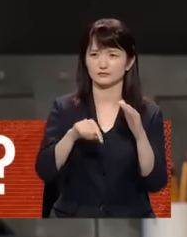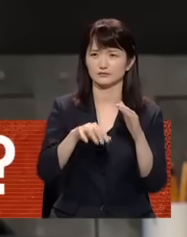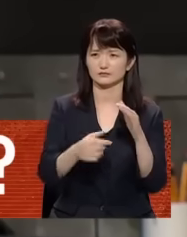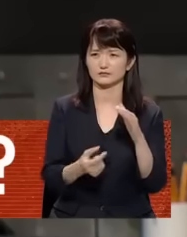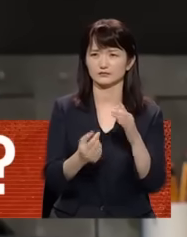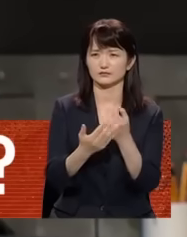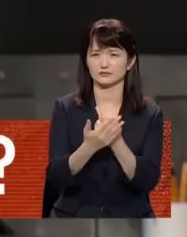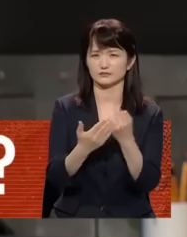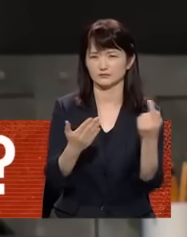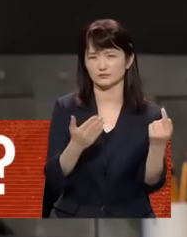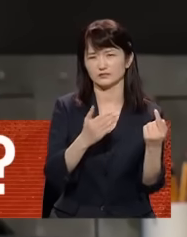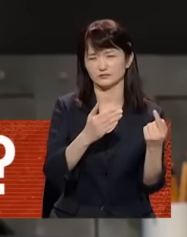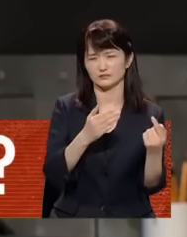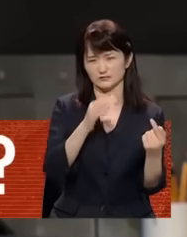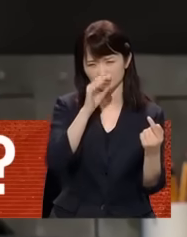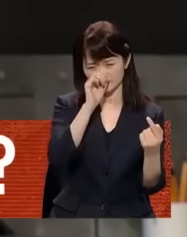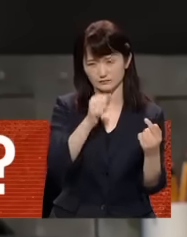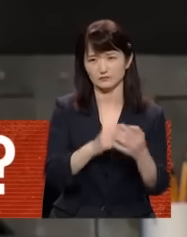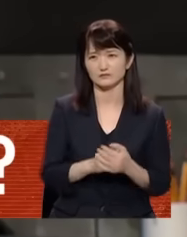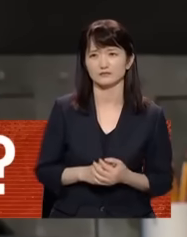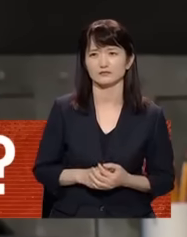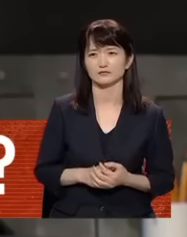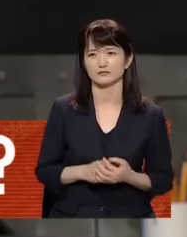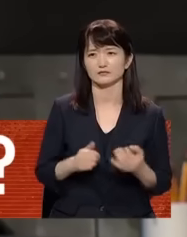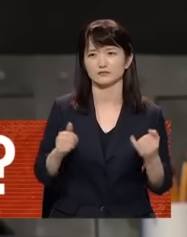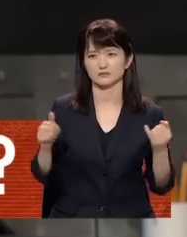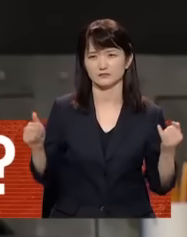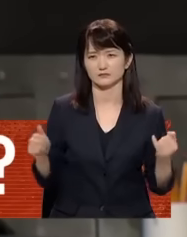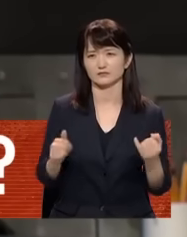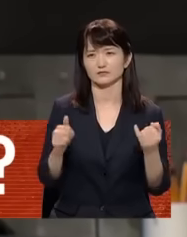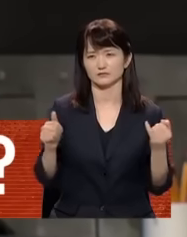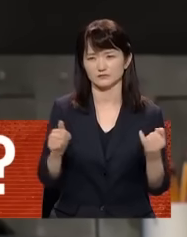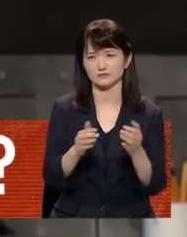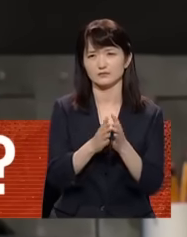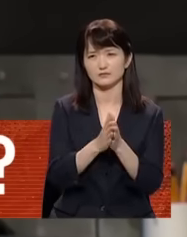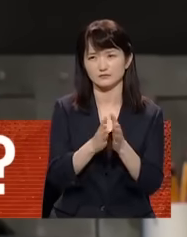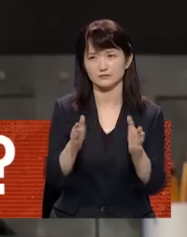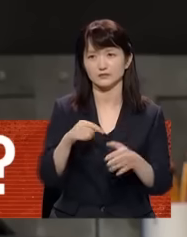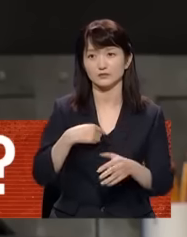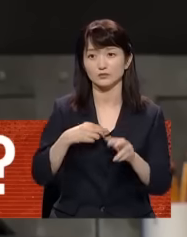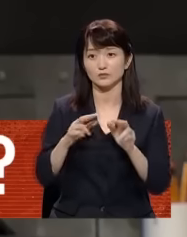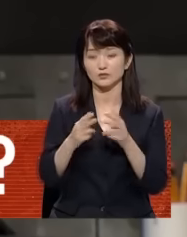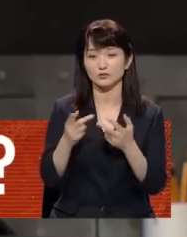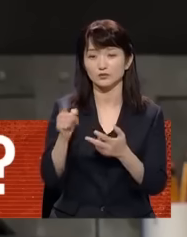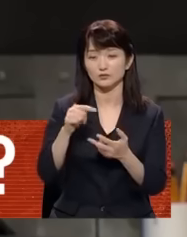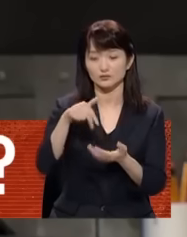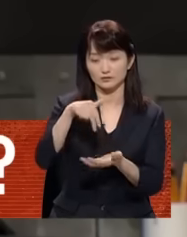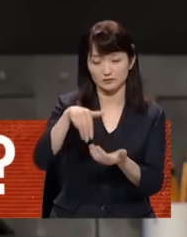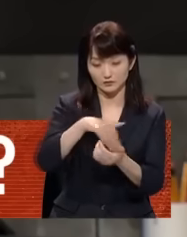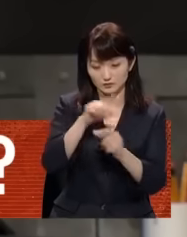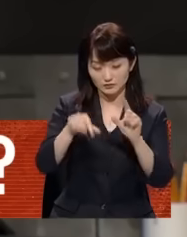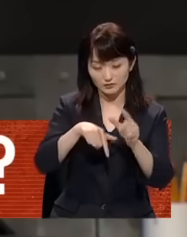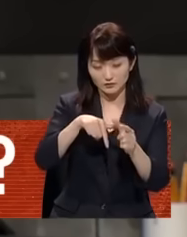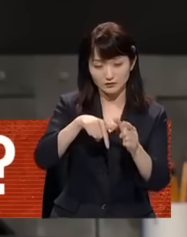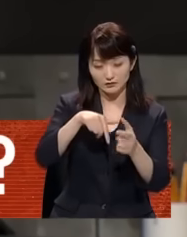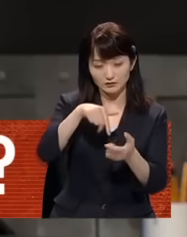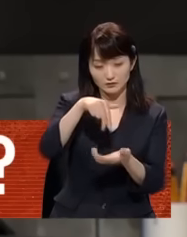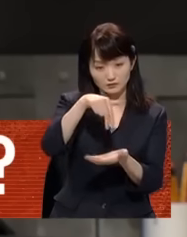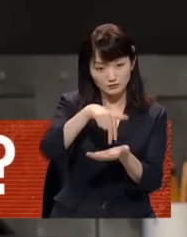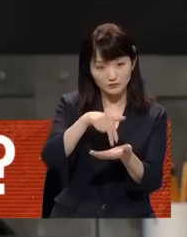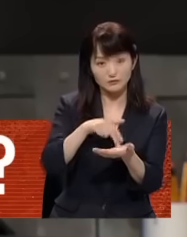나오셨으면 좋겠습니다 별거를 시작해야 본인이 어떤 상황에 놓여 있었는지 객관화가 가능하고요 지금